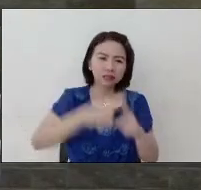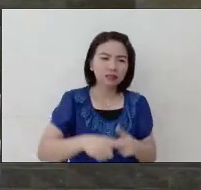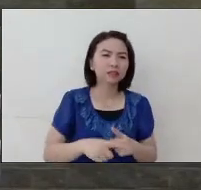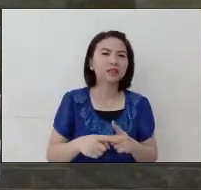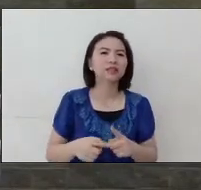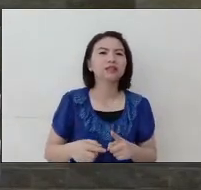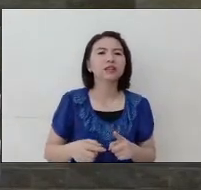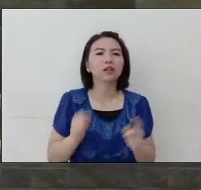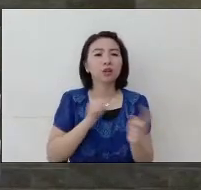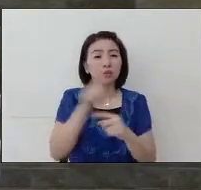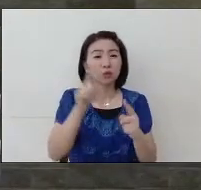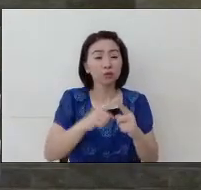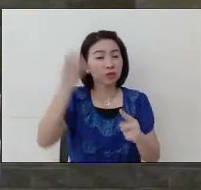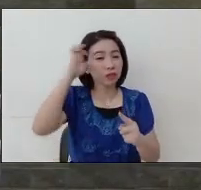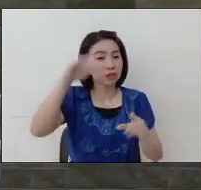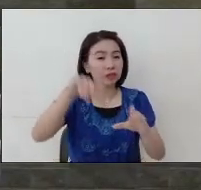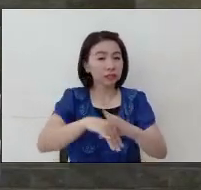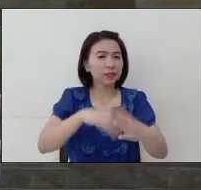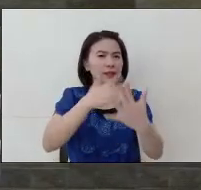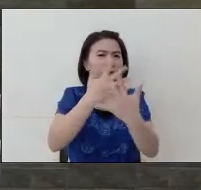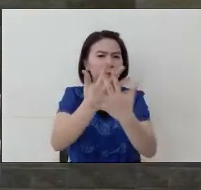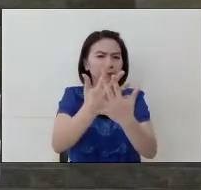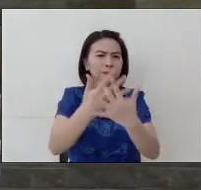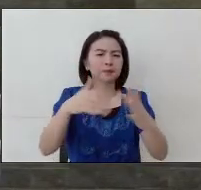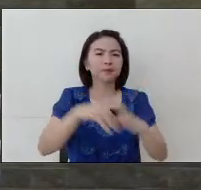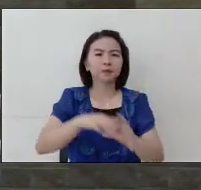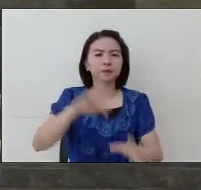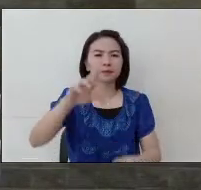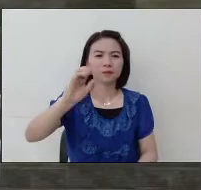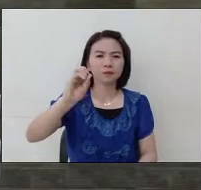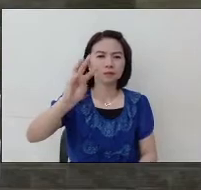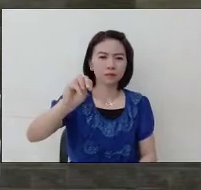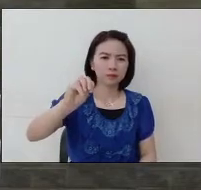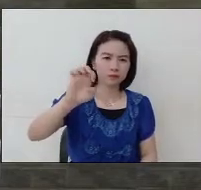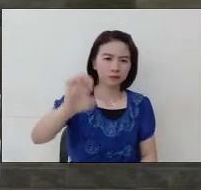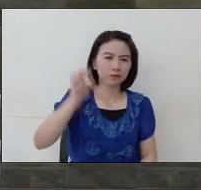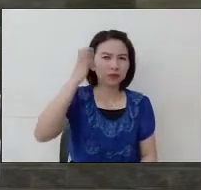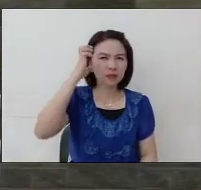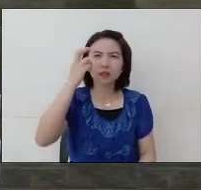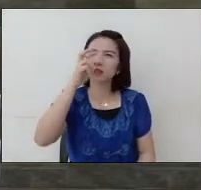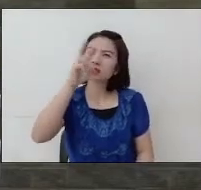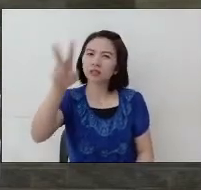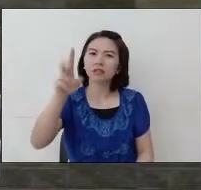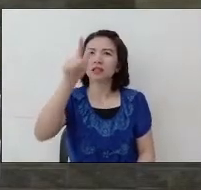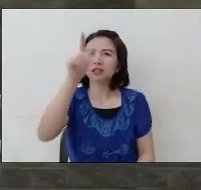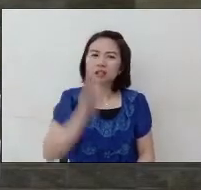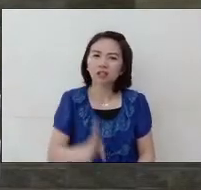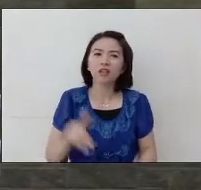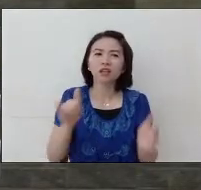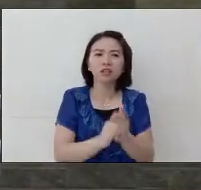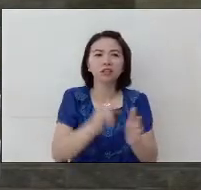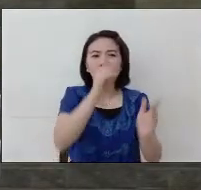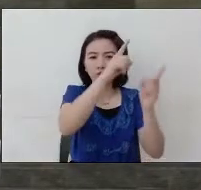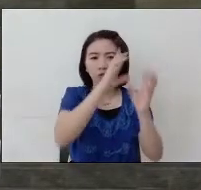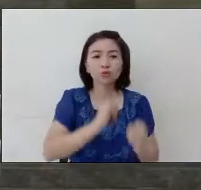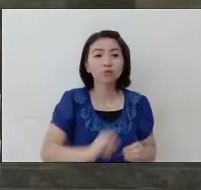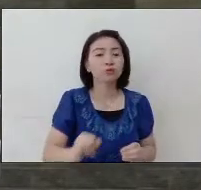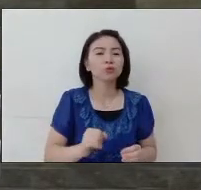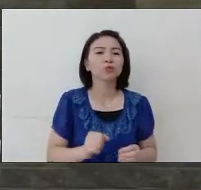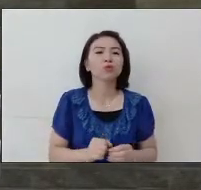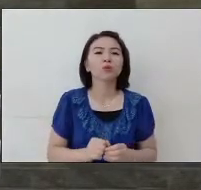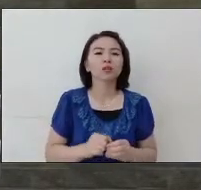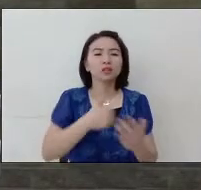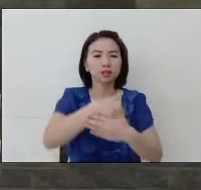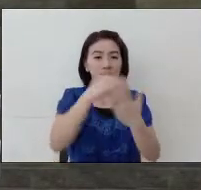niya, na siya ay nasa kulungan na doon sa Roma, mga kapatid, nakikita niya na ang Diyos may ginagawa pa sa kanya. He keeps on thinking about